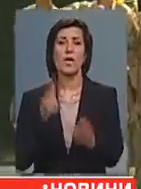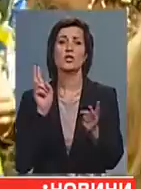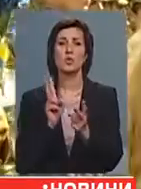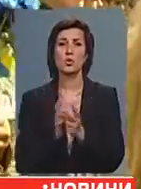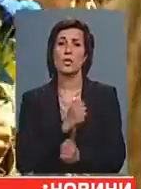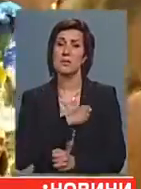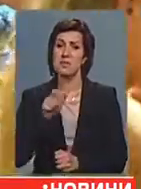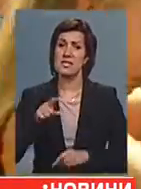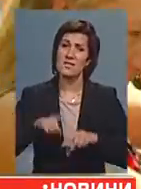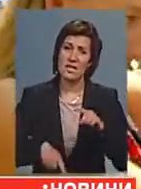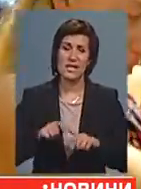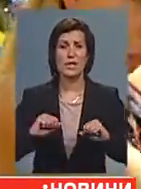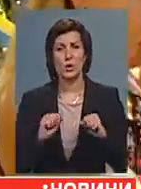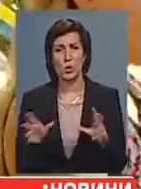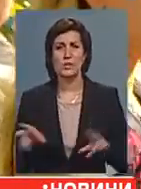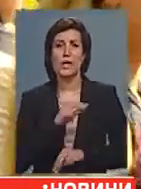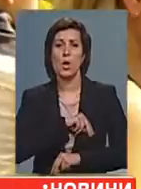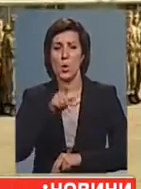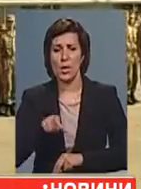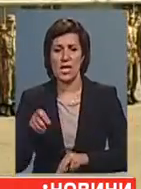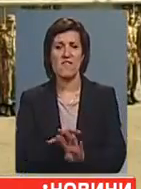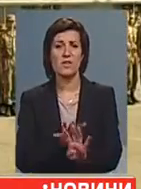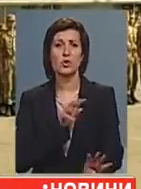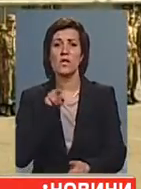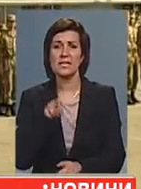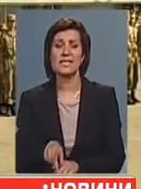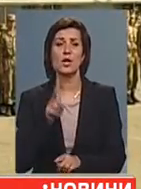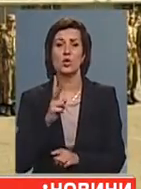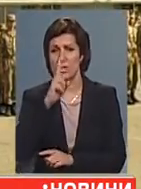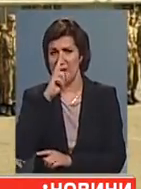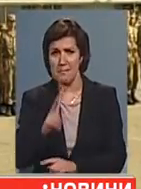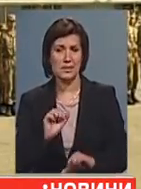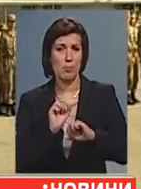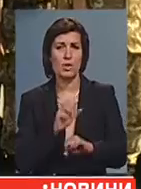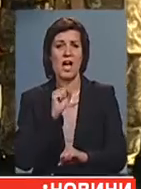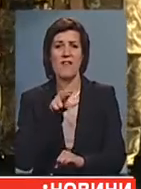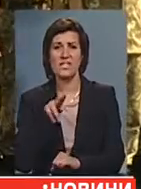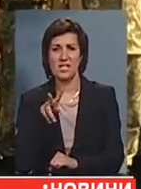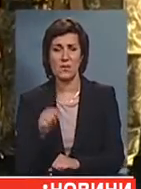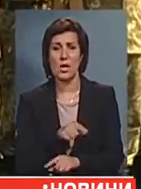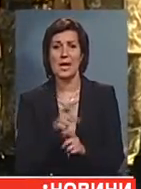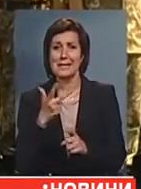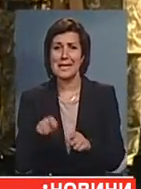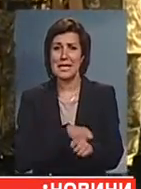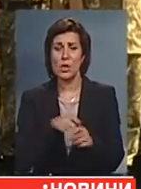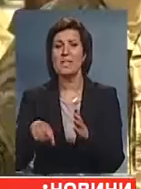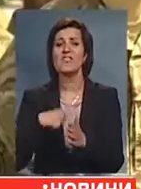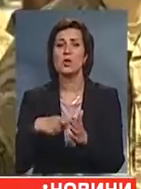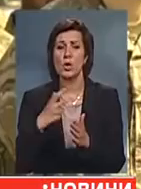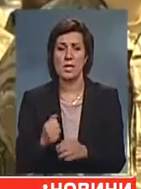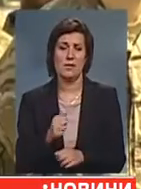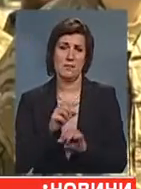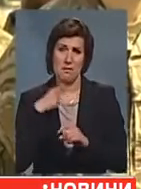Зустрічають бійців рідні, друзі та колеги. На плацу вишикувалися ті, хто 2 місяці боронив Авдіївку. Вона за 3 кілометри від Донецька.